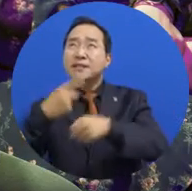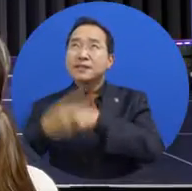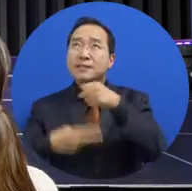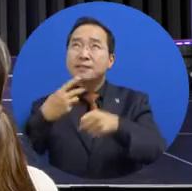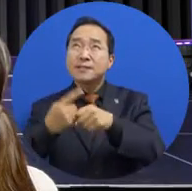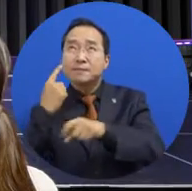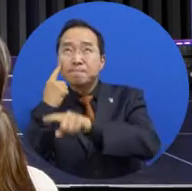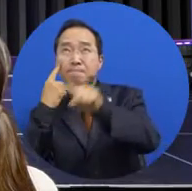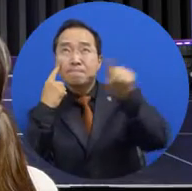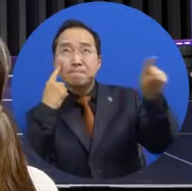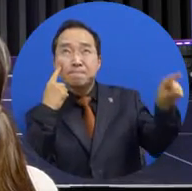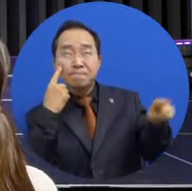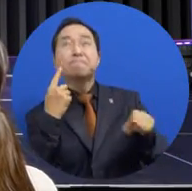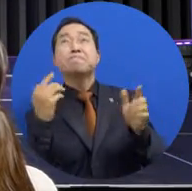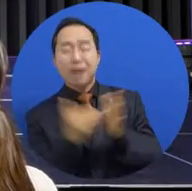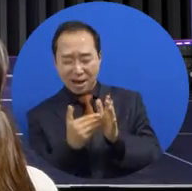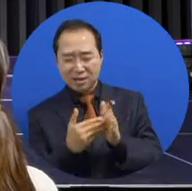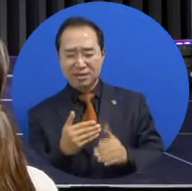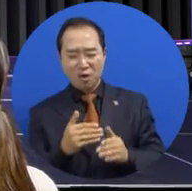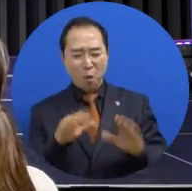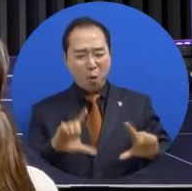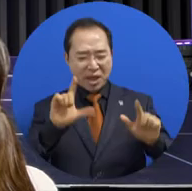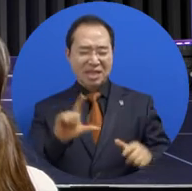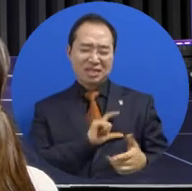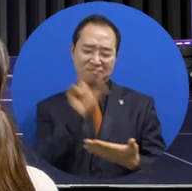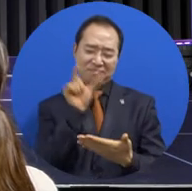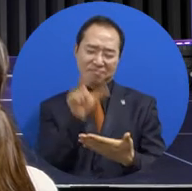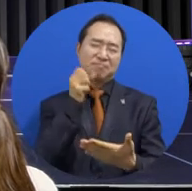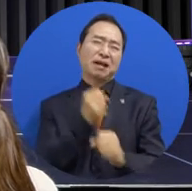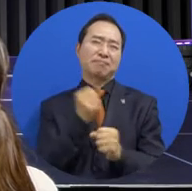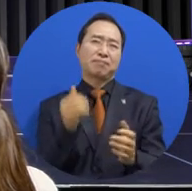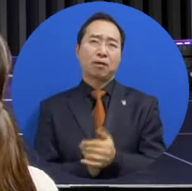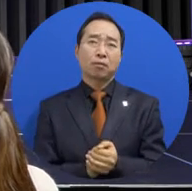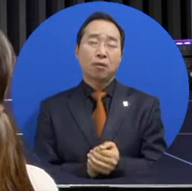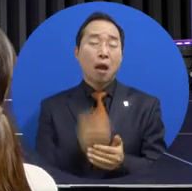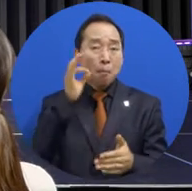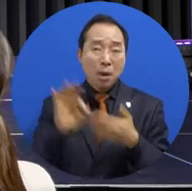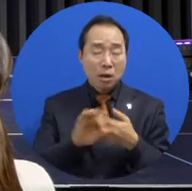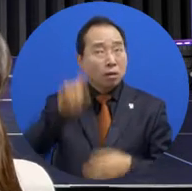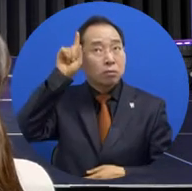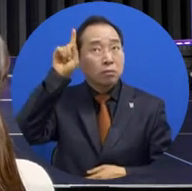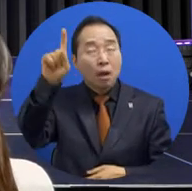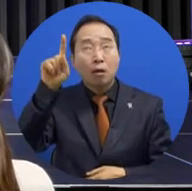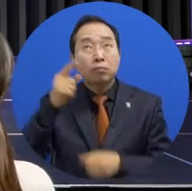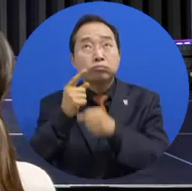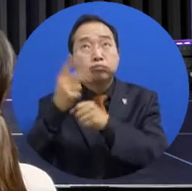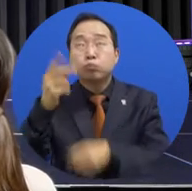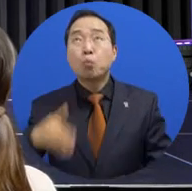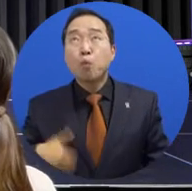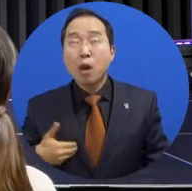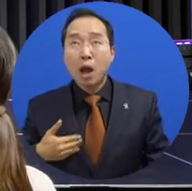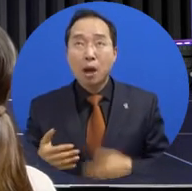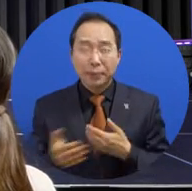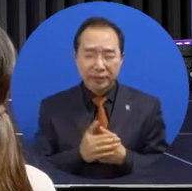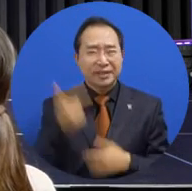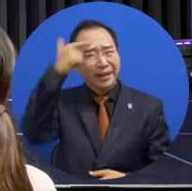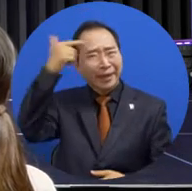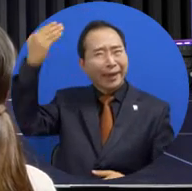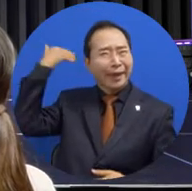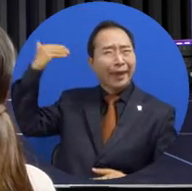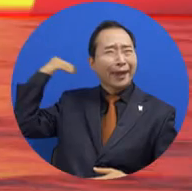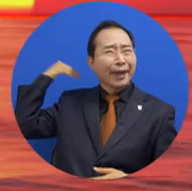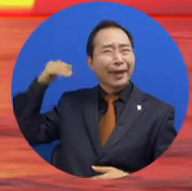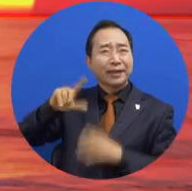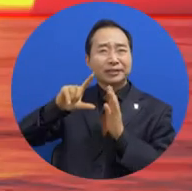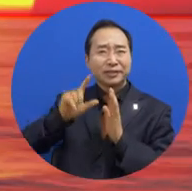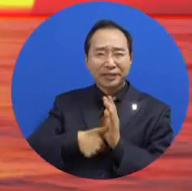그냥 내일 해가 뜰까? 이렇게 고민해요. 초기 원시인들 그렇게 했거든요. 내일 꼭 해가 뜨게